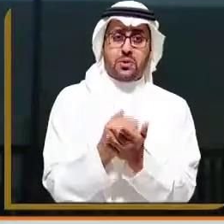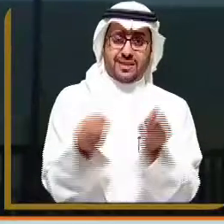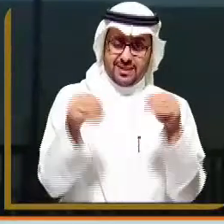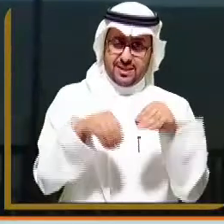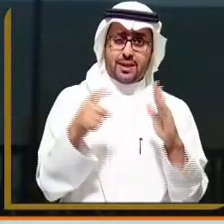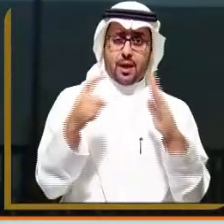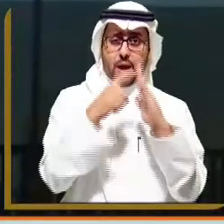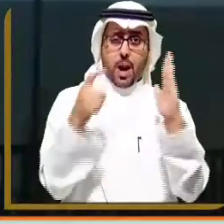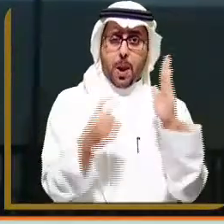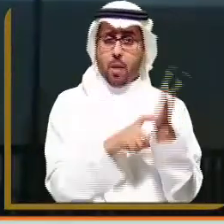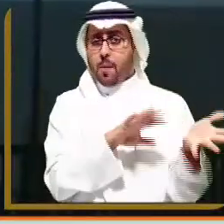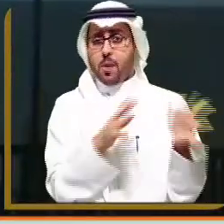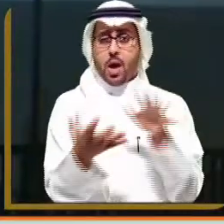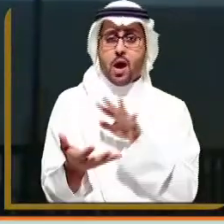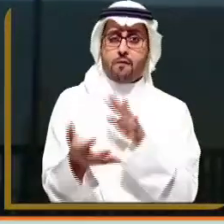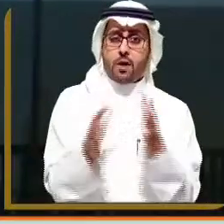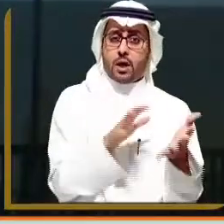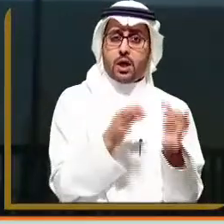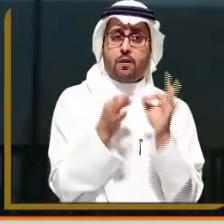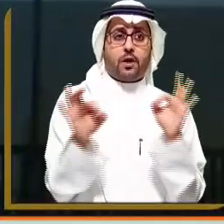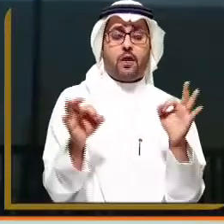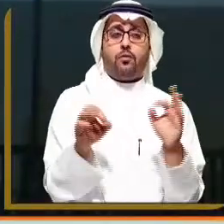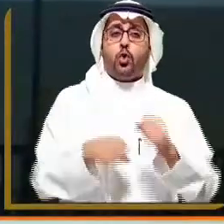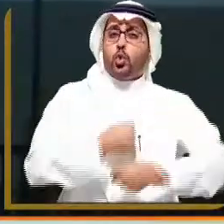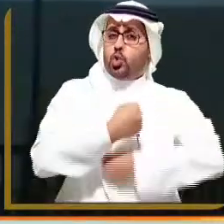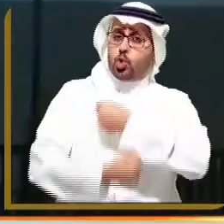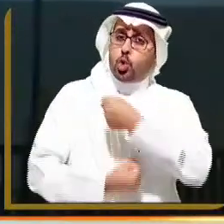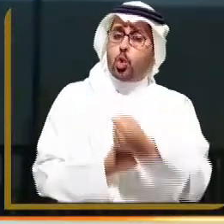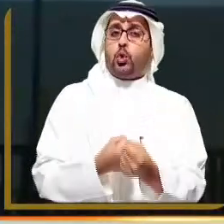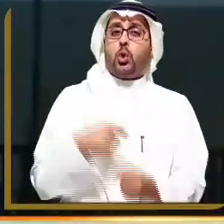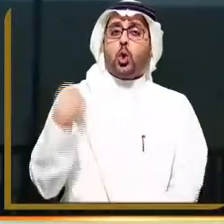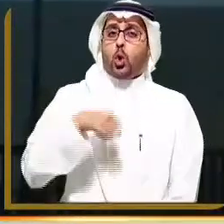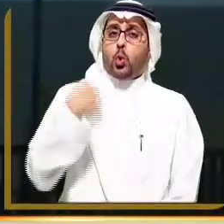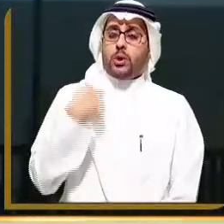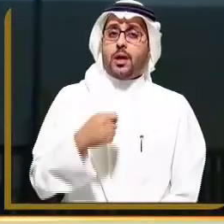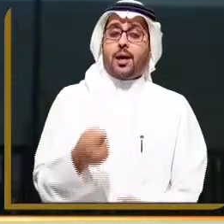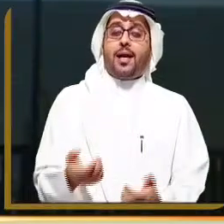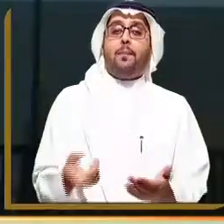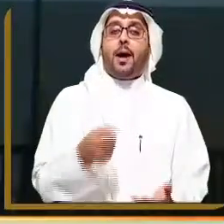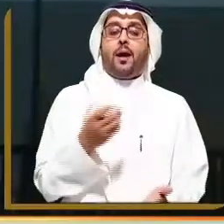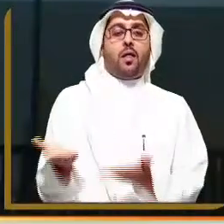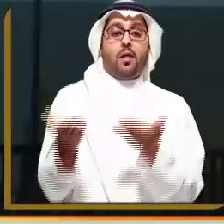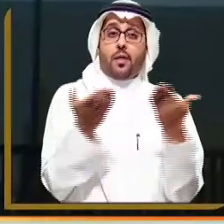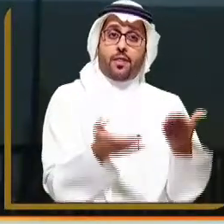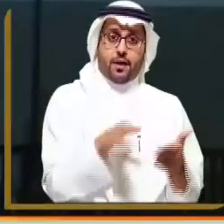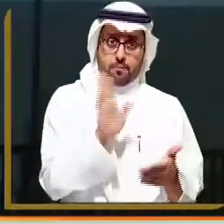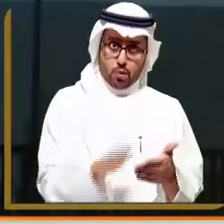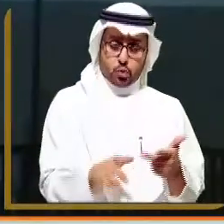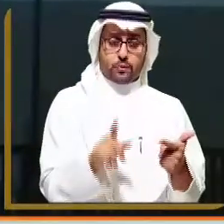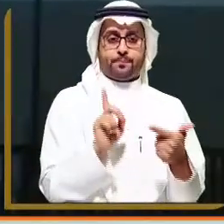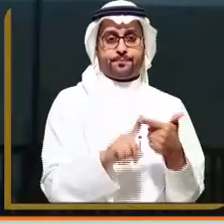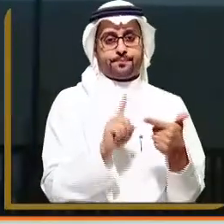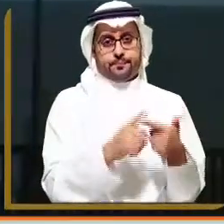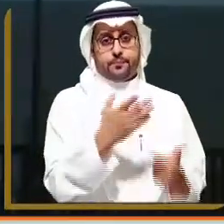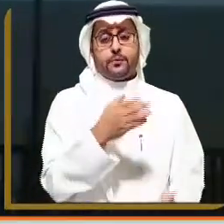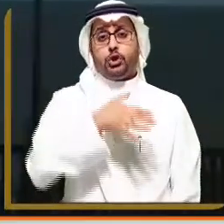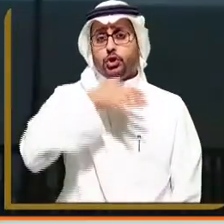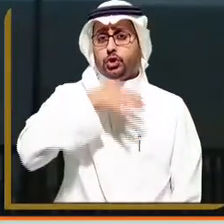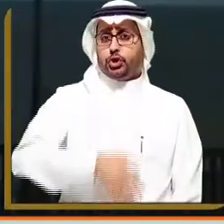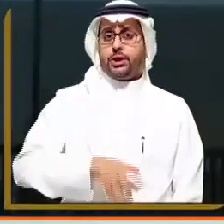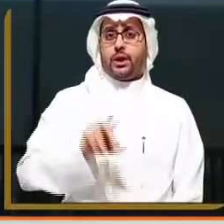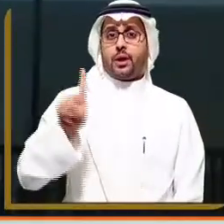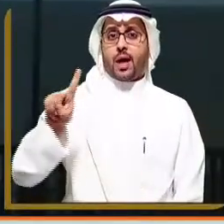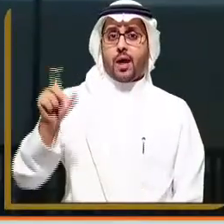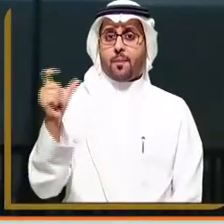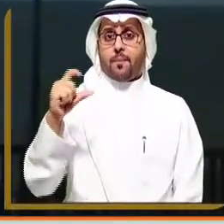المبارك، للحديث عن جهود فرع الوزارة بالمدينة المنورة يسعدنا فيما يلي أن يكون معنا الشيخ